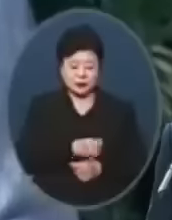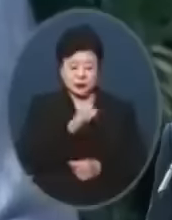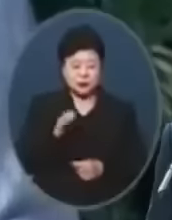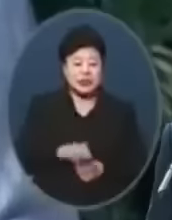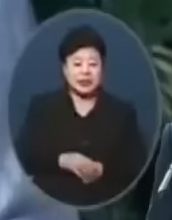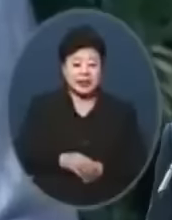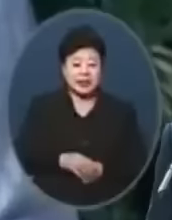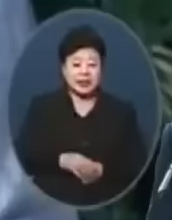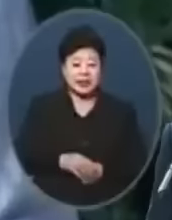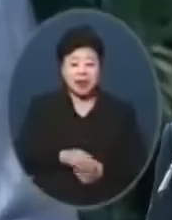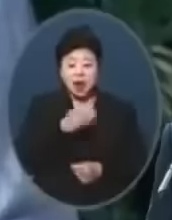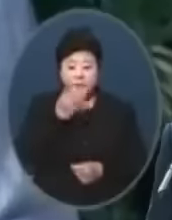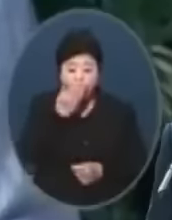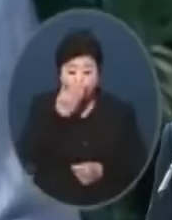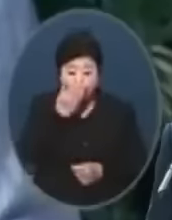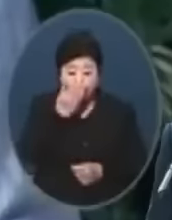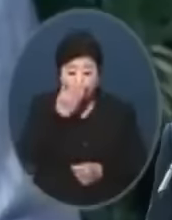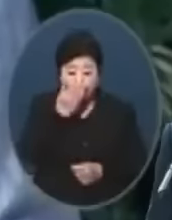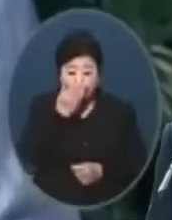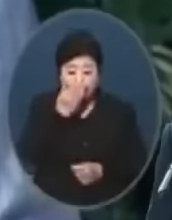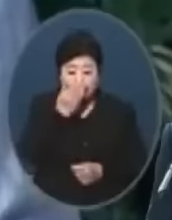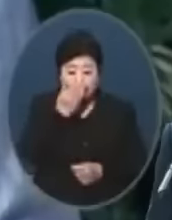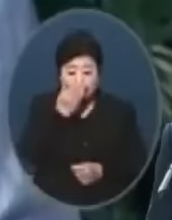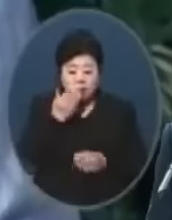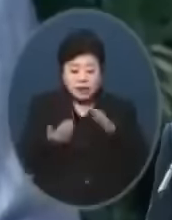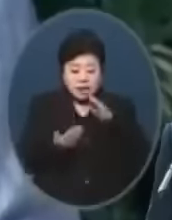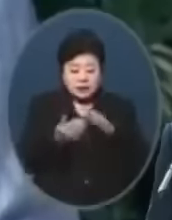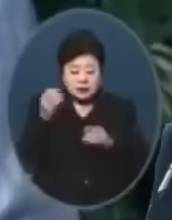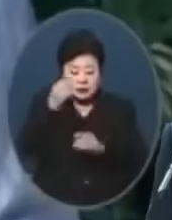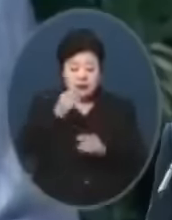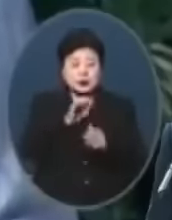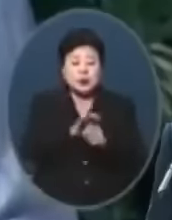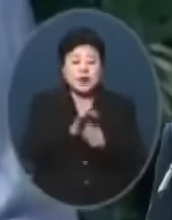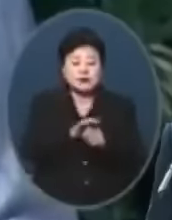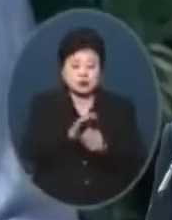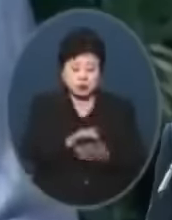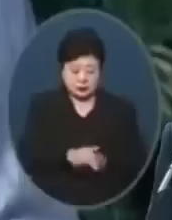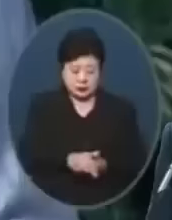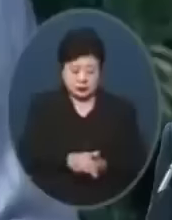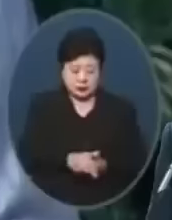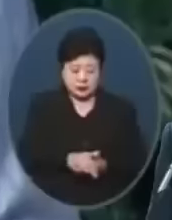우리에게 거룩함에 이르도록 성령으로 도와주시고